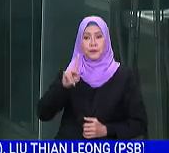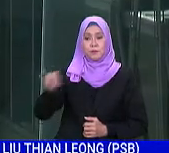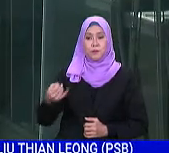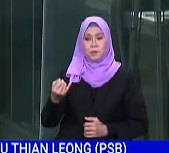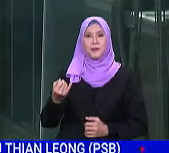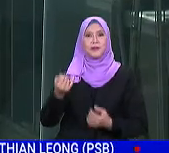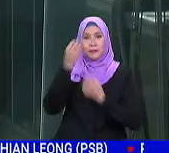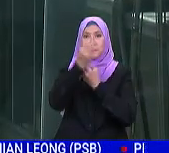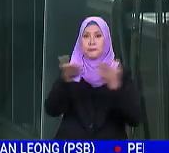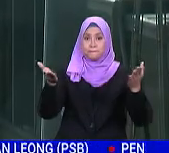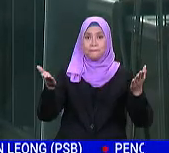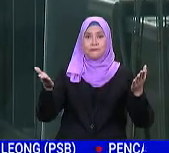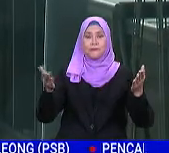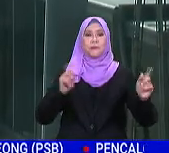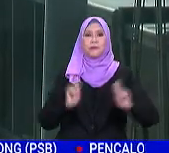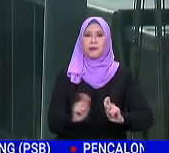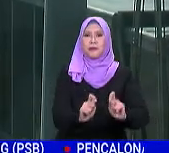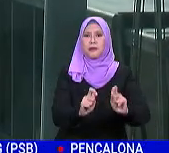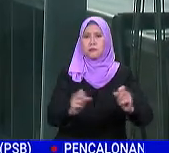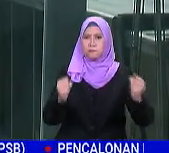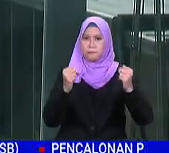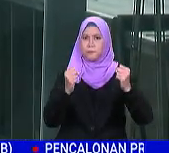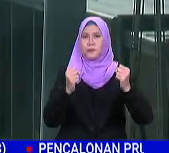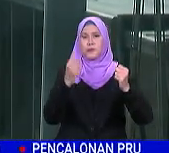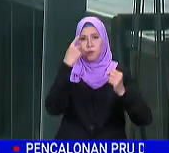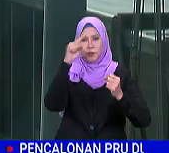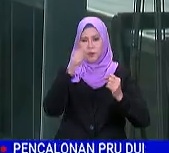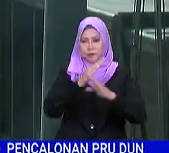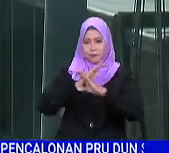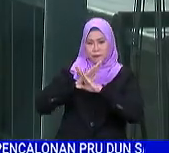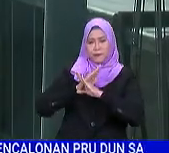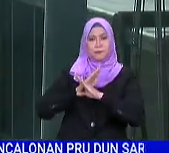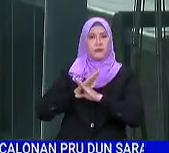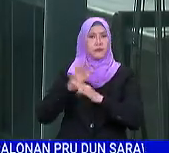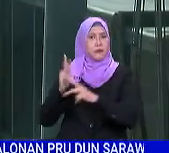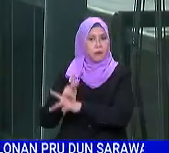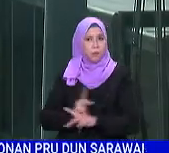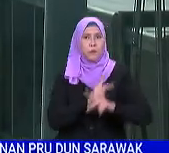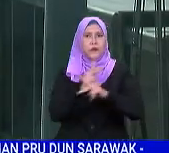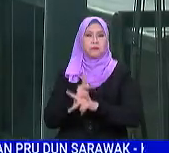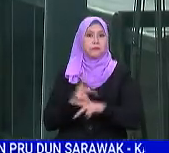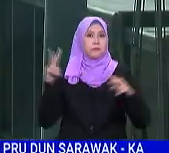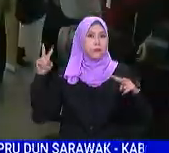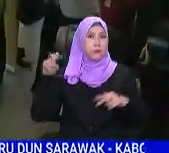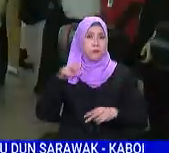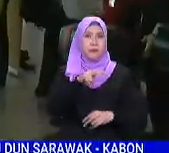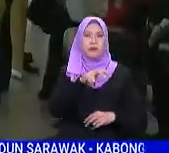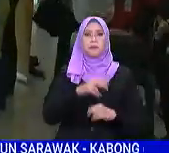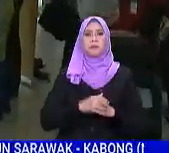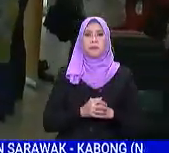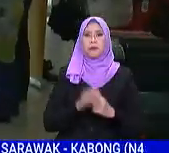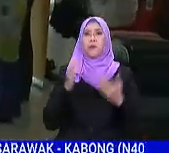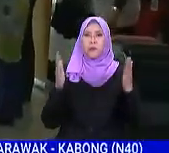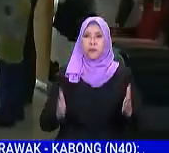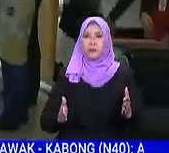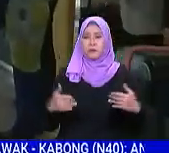melalui satu kenyataan memaklumkan tindakan pengukuhan kepada langkah-langkah pencegahan dan kawalan sedia ada ini dikenakan kepada